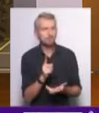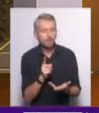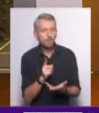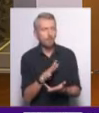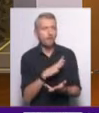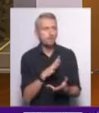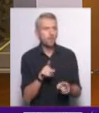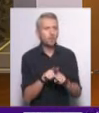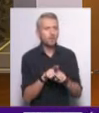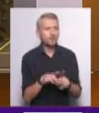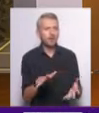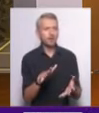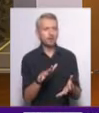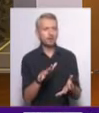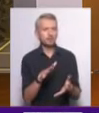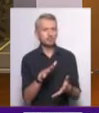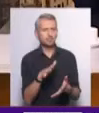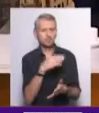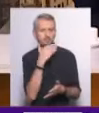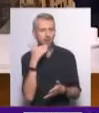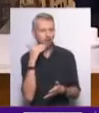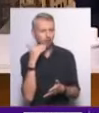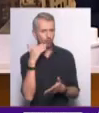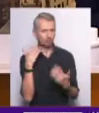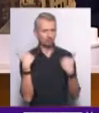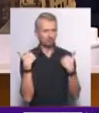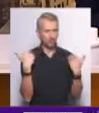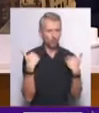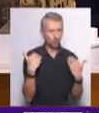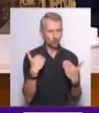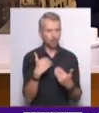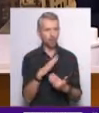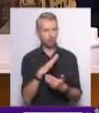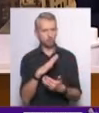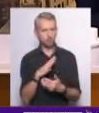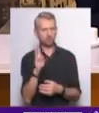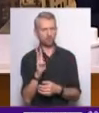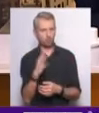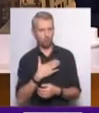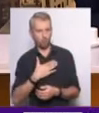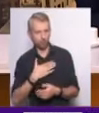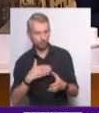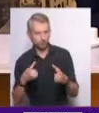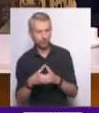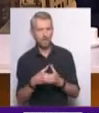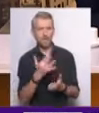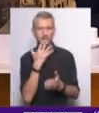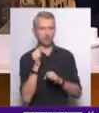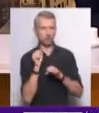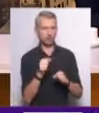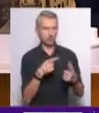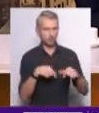було не так достатньо тітушок і сили свободівців, сили там інших патріотичних патріотичних, там, націоналістичних